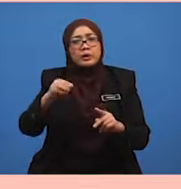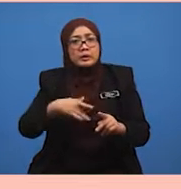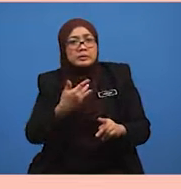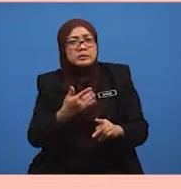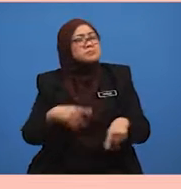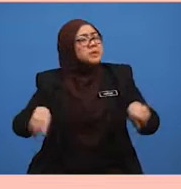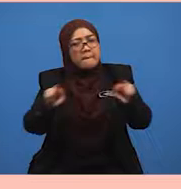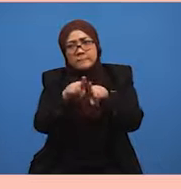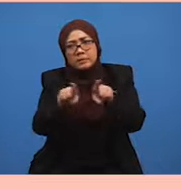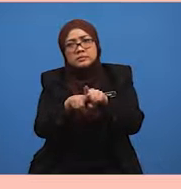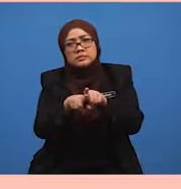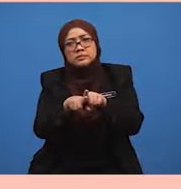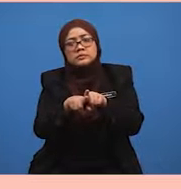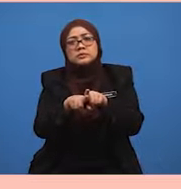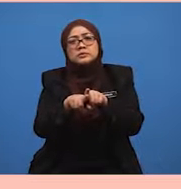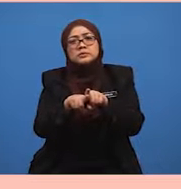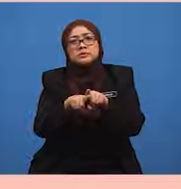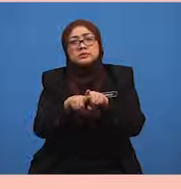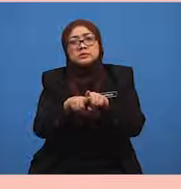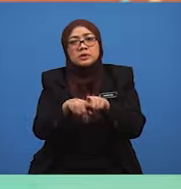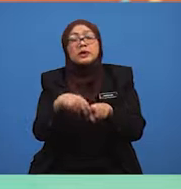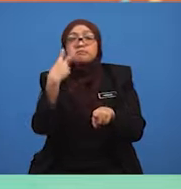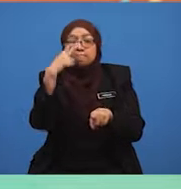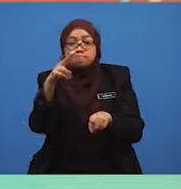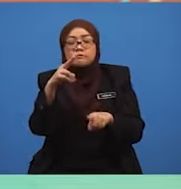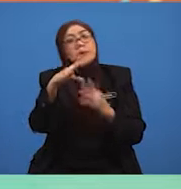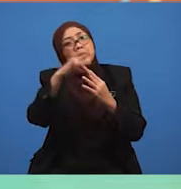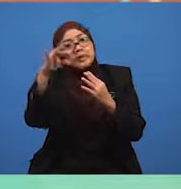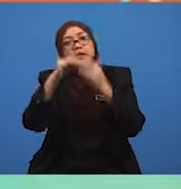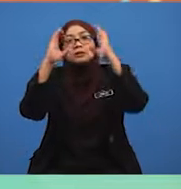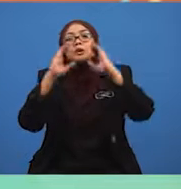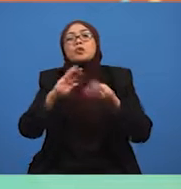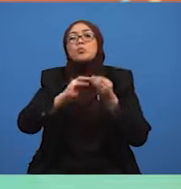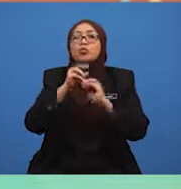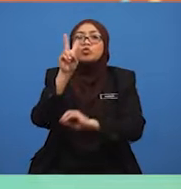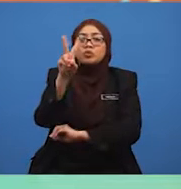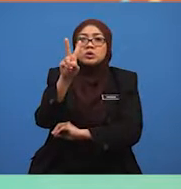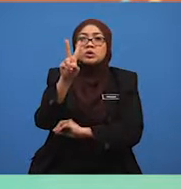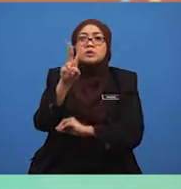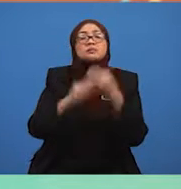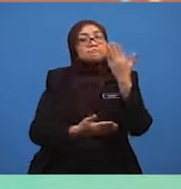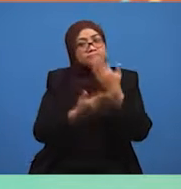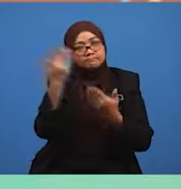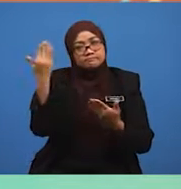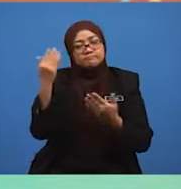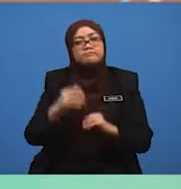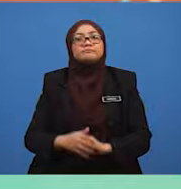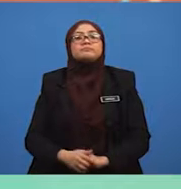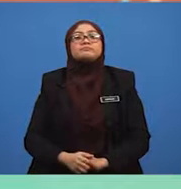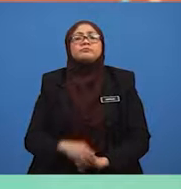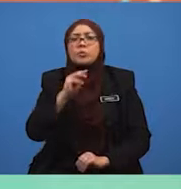depan, pilihlah cara nombor dua, ya? Okey, setakat ni, adakah murid-murid dapat